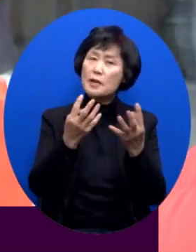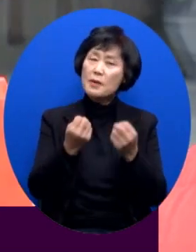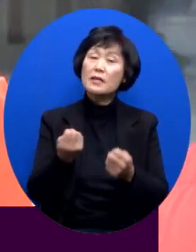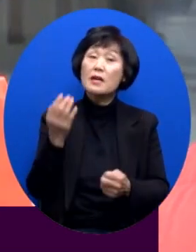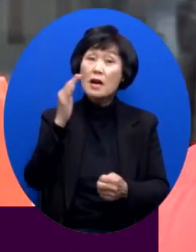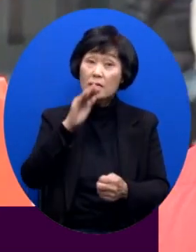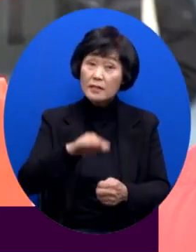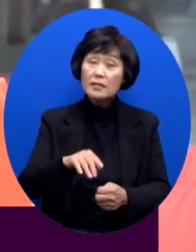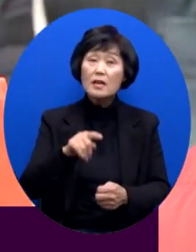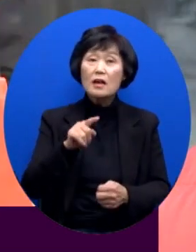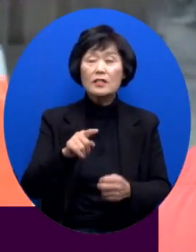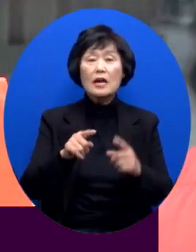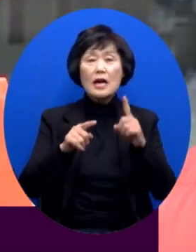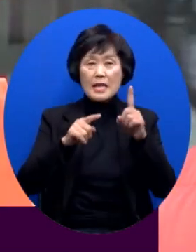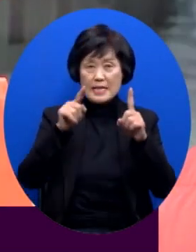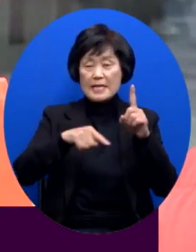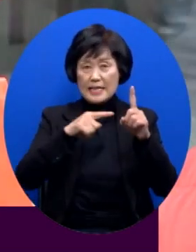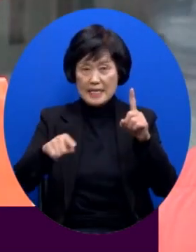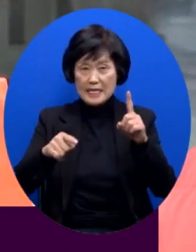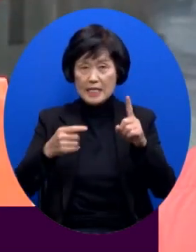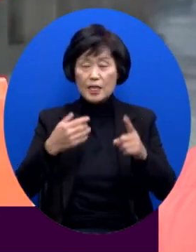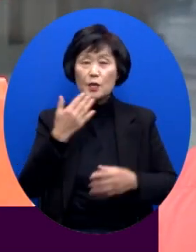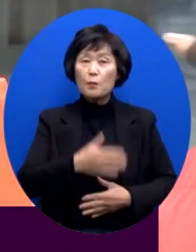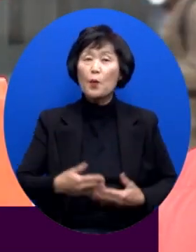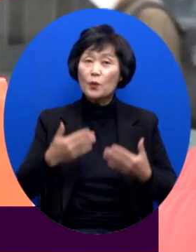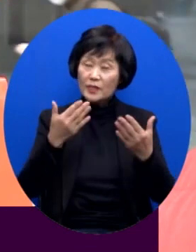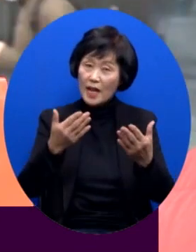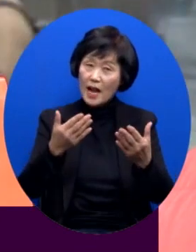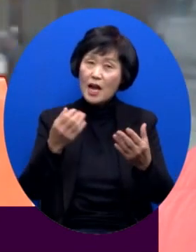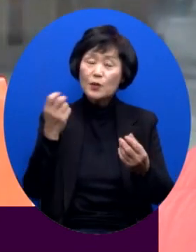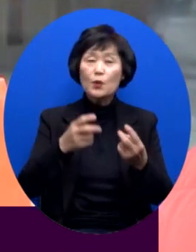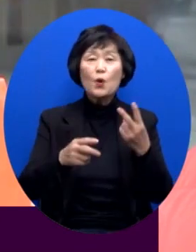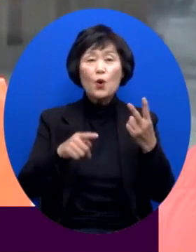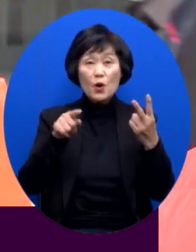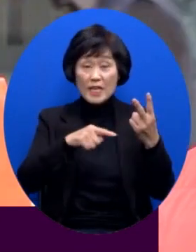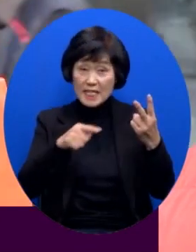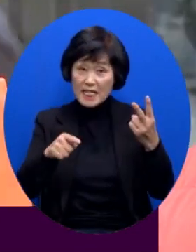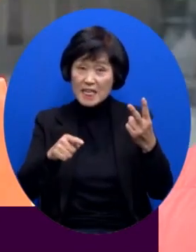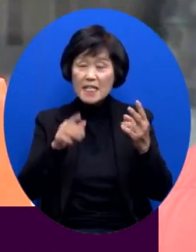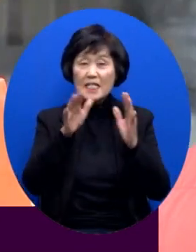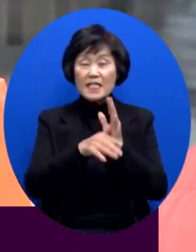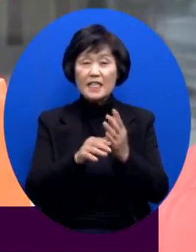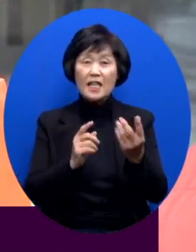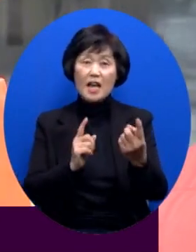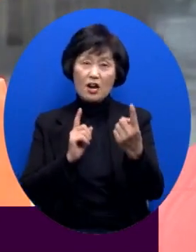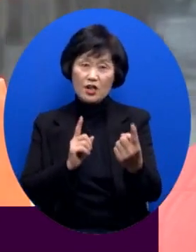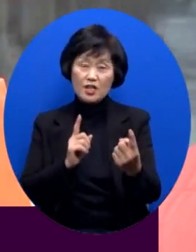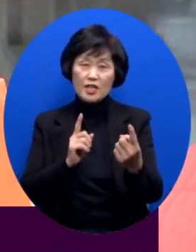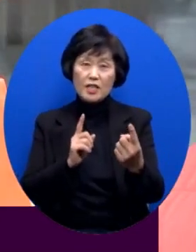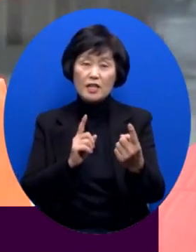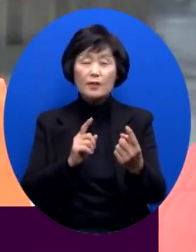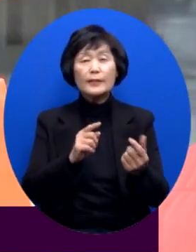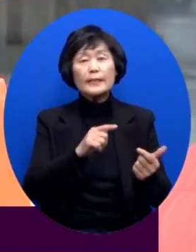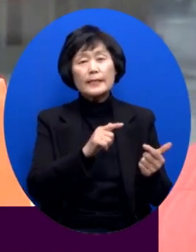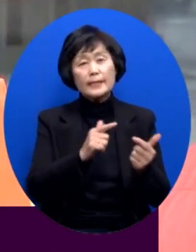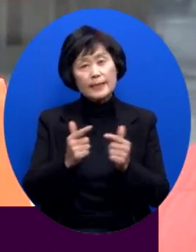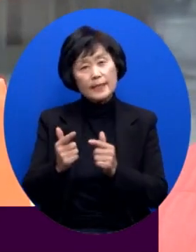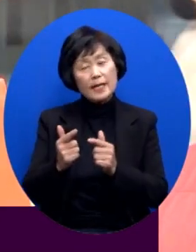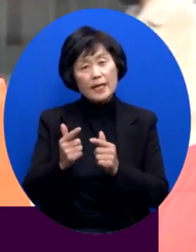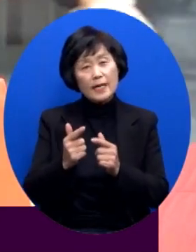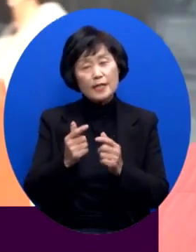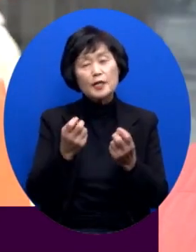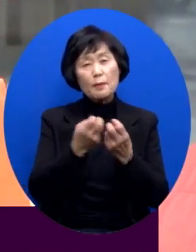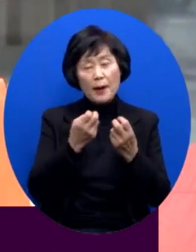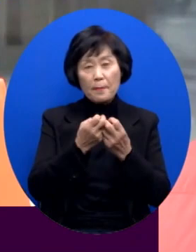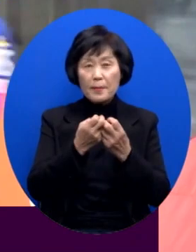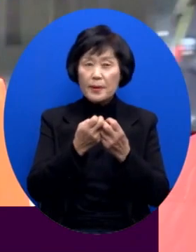1인 봉사라든지 2인이 봉사했을 때 거리를 둔다든지 이런 지침들을 저희가 좀 수정해야 되는 부분들에 대해서 좀 고민을